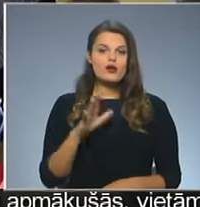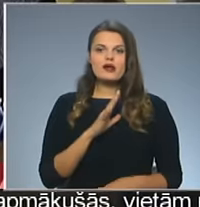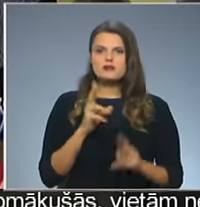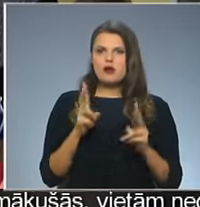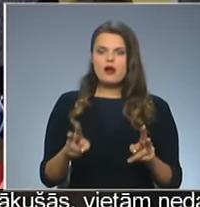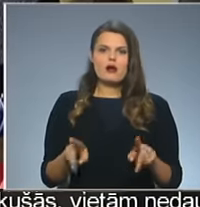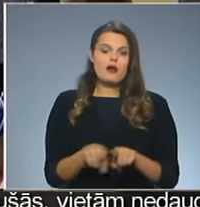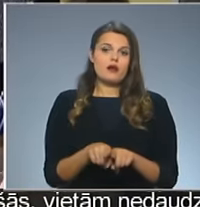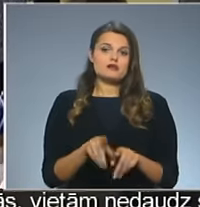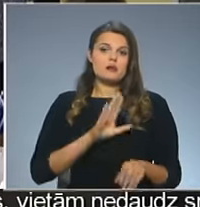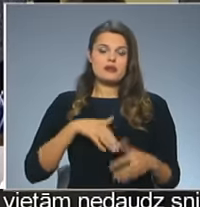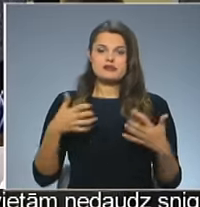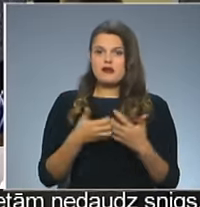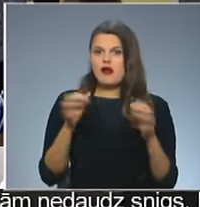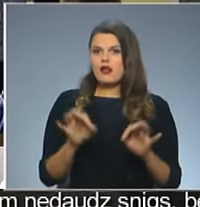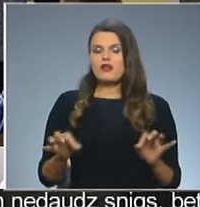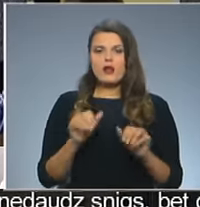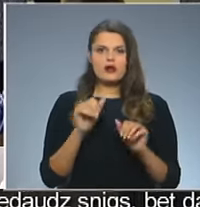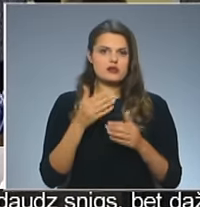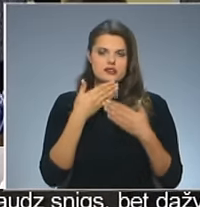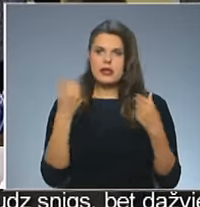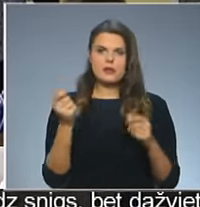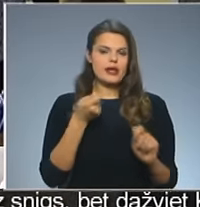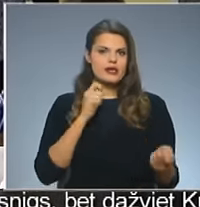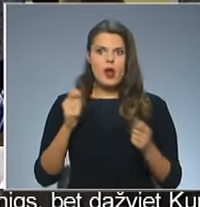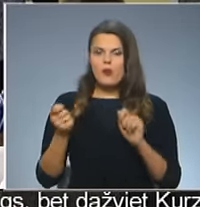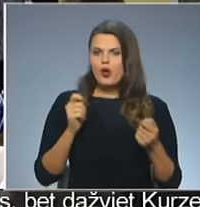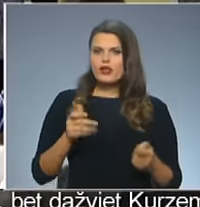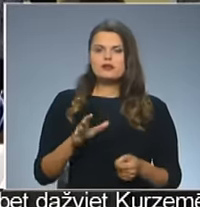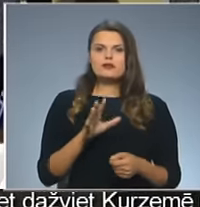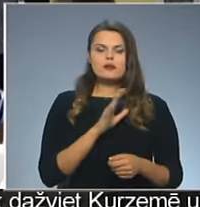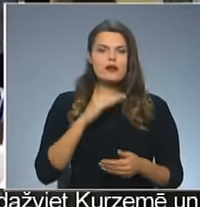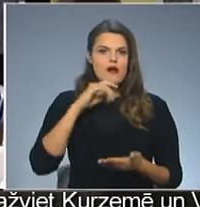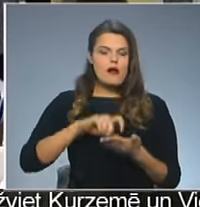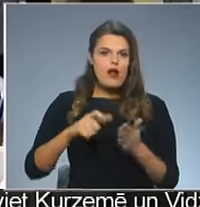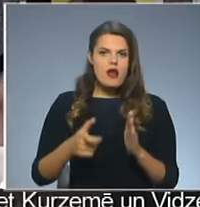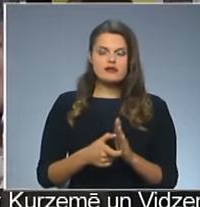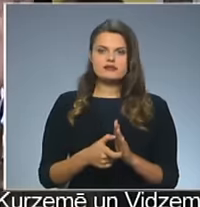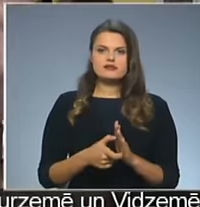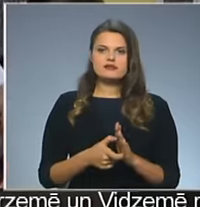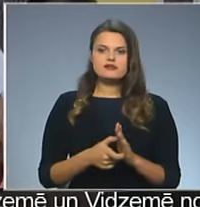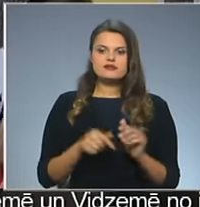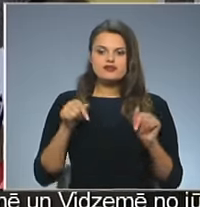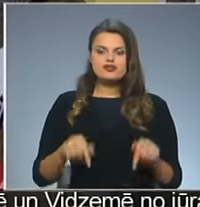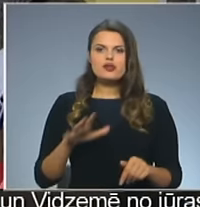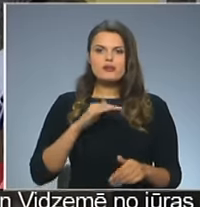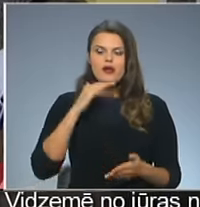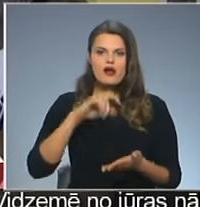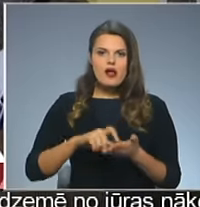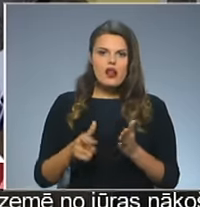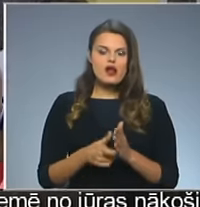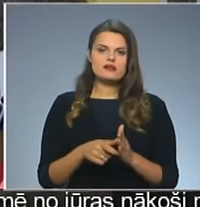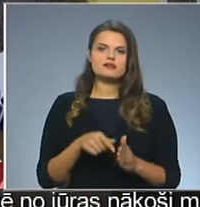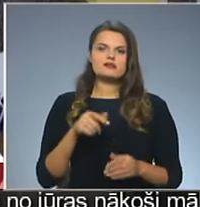pēc kara, nekas jau nebija remontēts. Bija klases, šeit bija klase, te